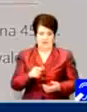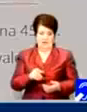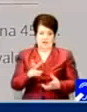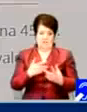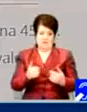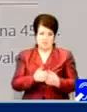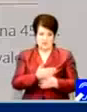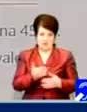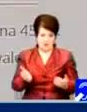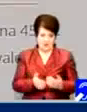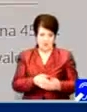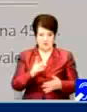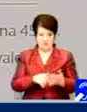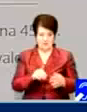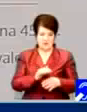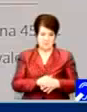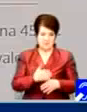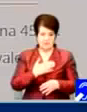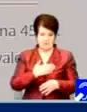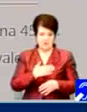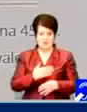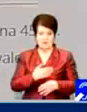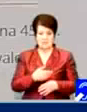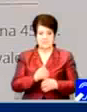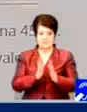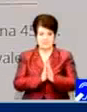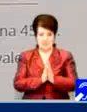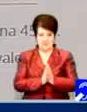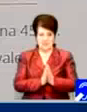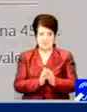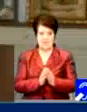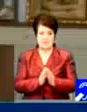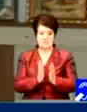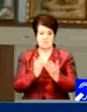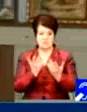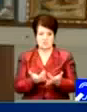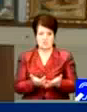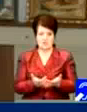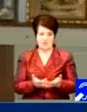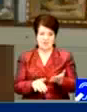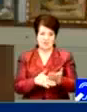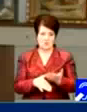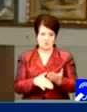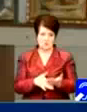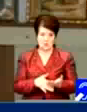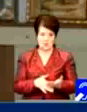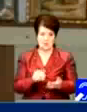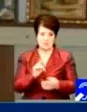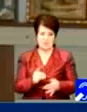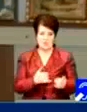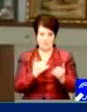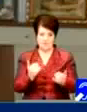lor. Ordânsa astăzi spre noi strigă indirect și cere această mână de ajutor pe care să o